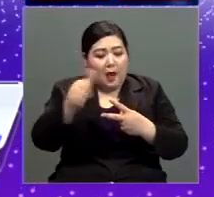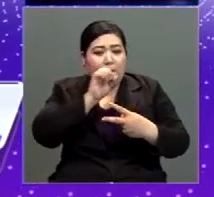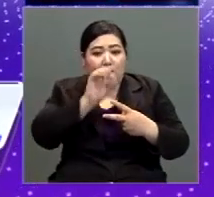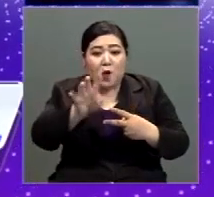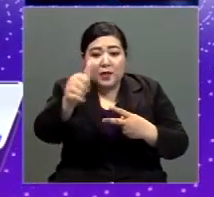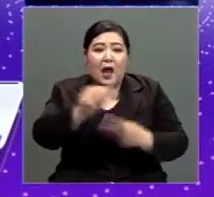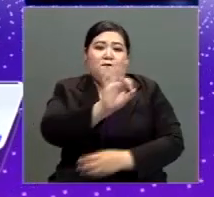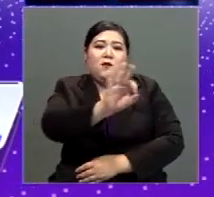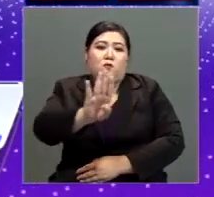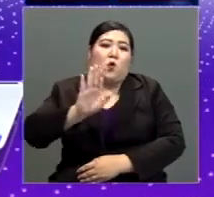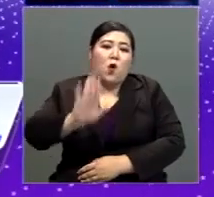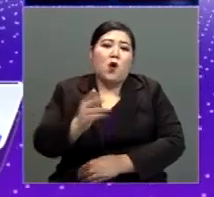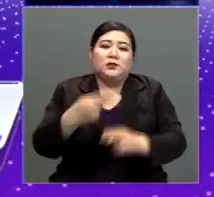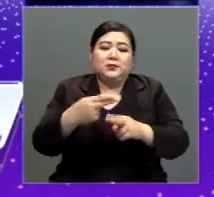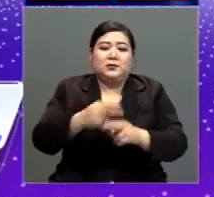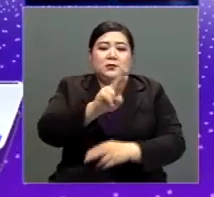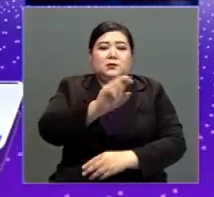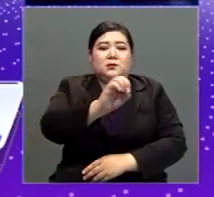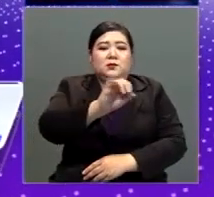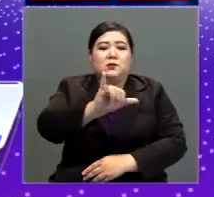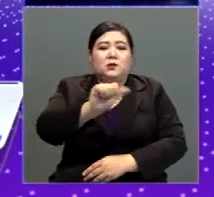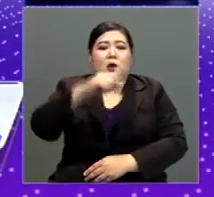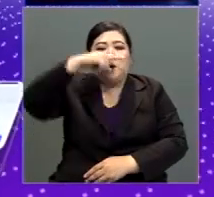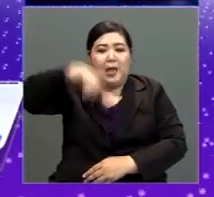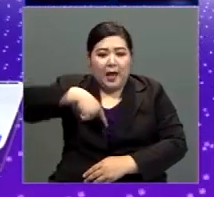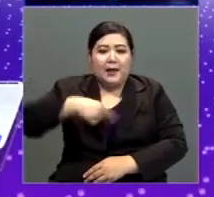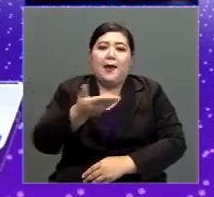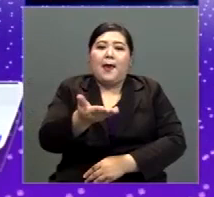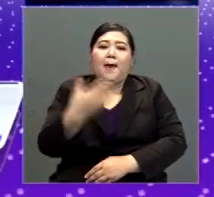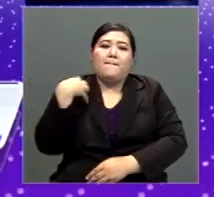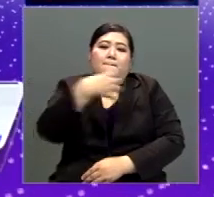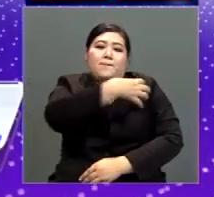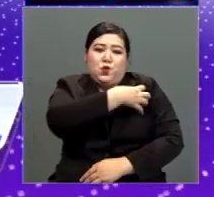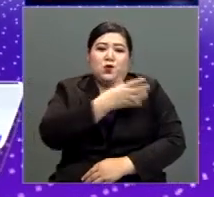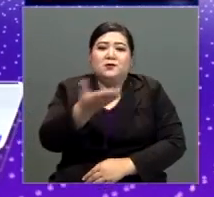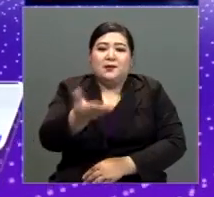หรืออีกหนึ่งช่องทางเข้าไปได้นะคะที่เพจFacebookรอยัลไทยแอมบาสซี่ The Heckนะคะก็สามารถเข้าไปติดต่อขอความช่วยเหลือได้และคนไทยทุกคนที่ตอนนี้เนี่ยต้องการความช่วยเหลือตอนนี้ไม่ต้องเก็บความกลุ้มใจเอาไว้แจ้งสถานทูตได้เพื่อที่จะให้เจ้าหน้าที่เข้าไปสอบถามหาความช่วยเหลือให้ได้เร็วที่สุดนั่นเองค่ะ